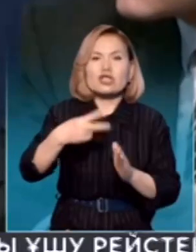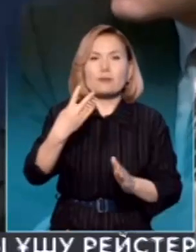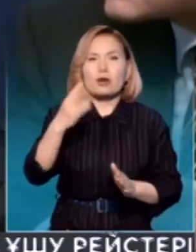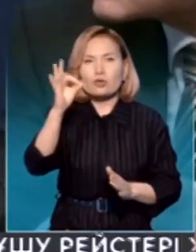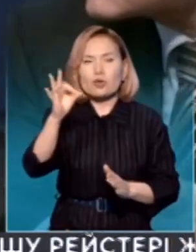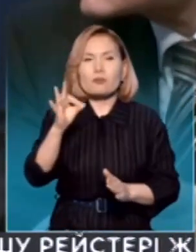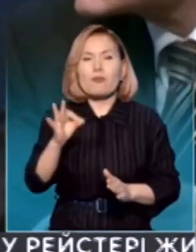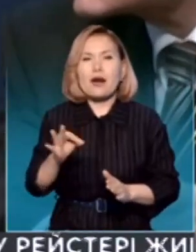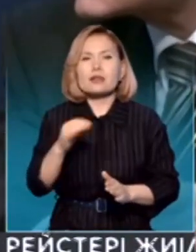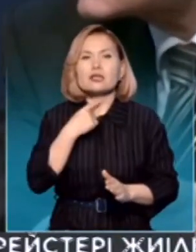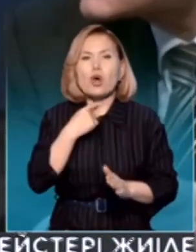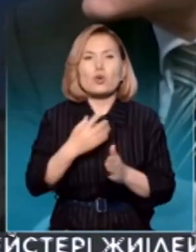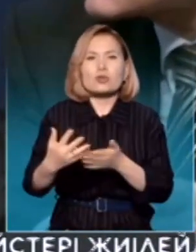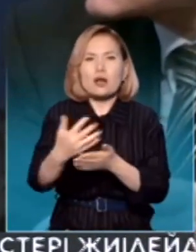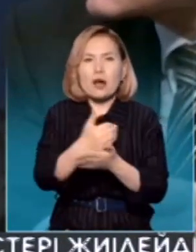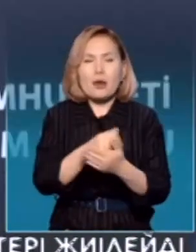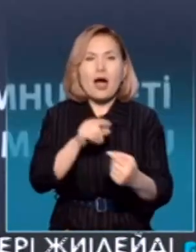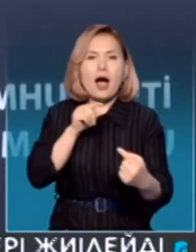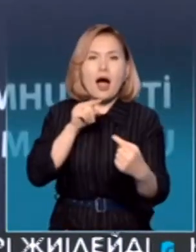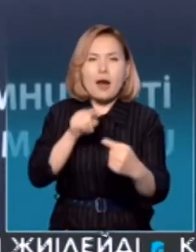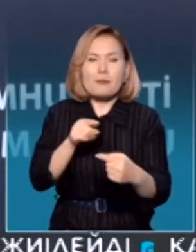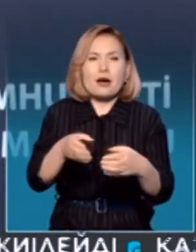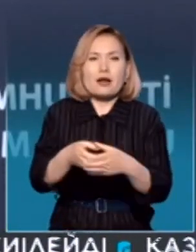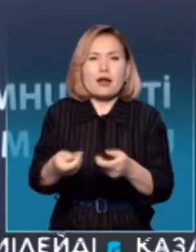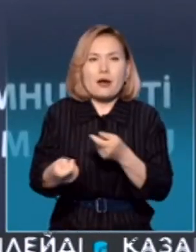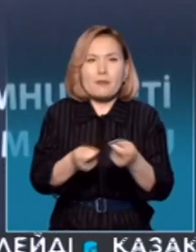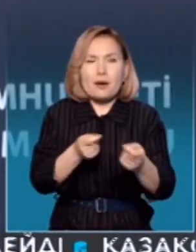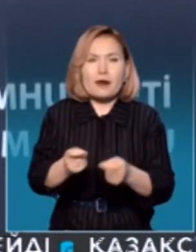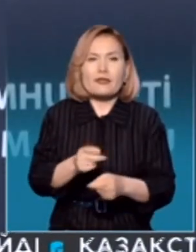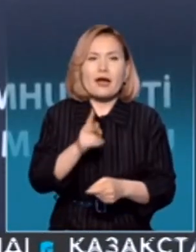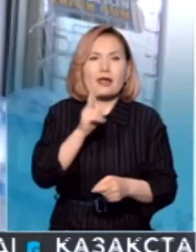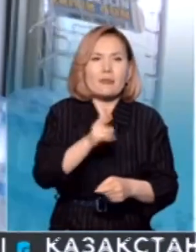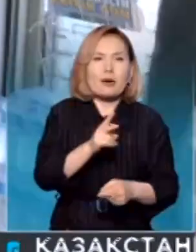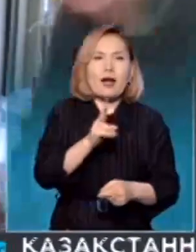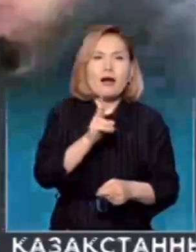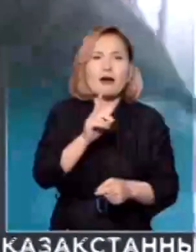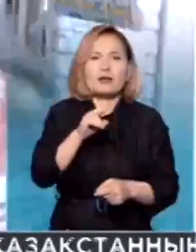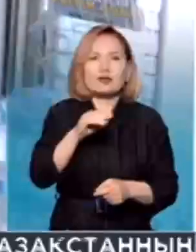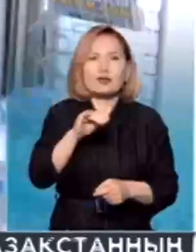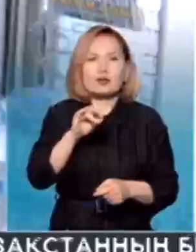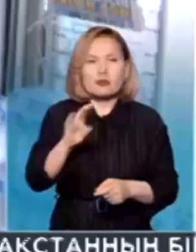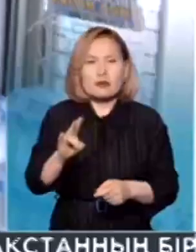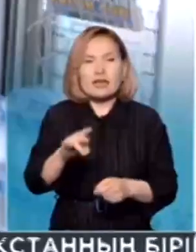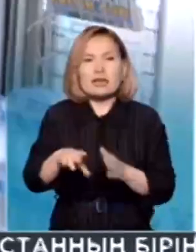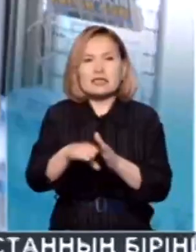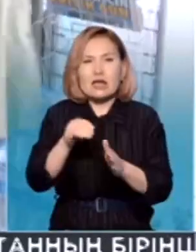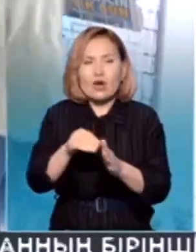49,24% дауыс жинаған. Ал оппозиция лидері Кемаль Кылычдароглуға сайлаушылардың